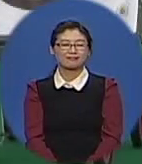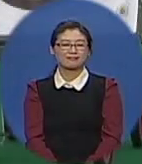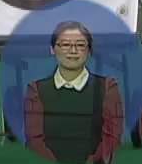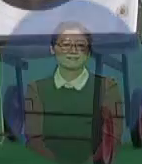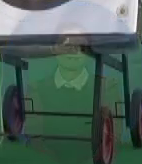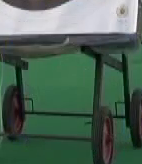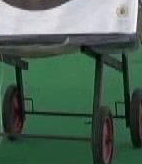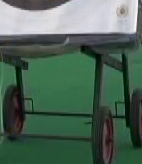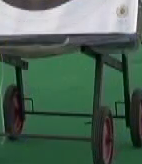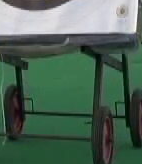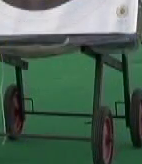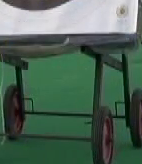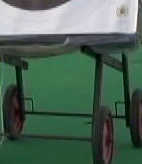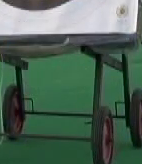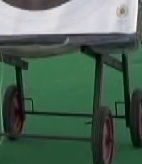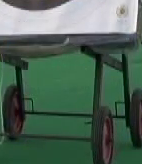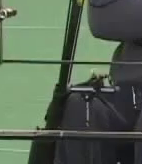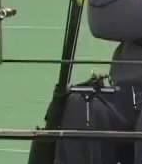우리 여섯 발이죠.